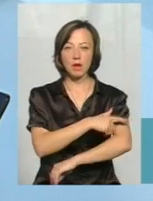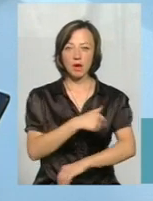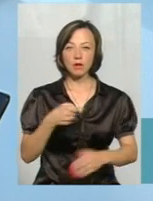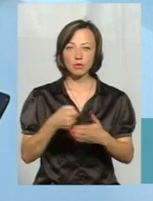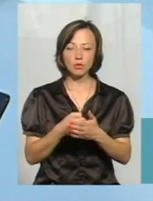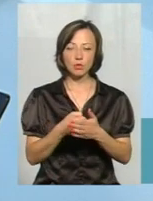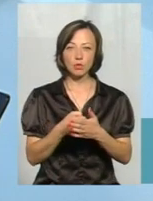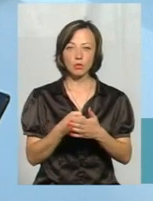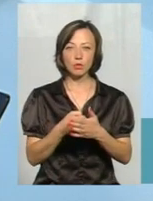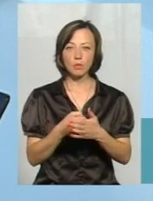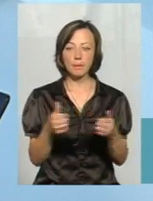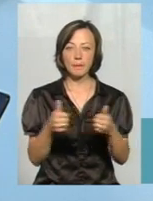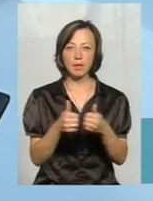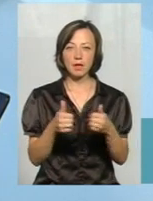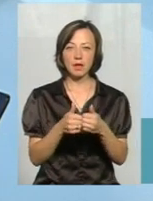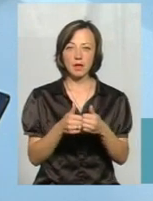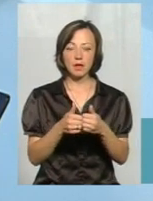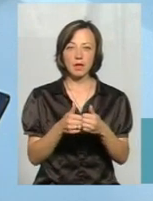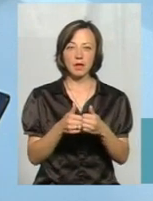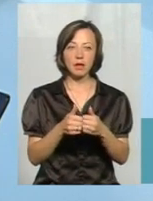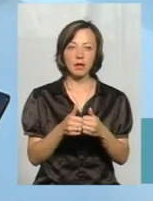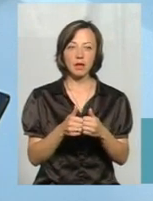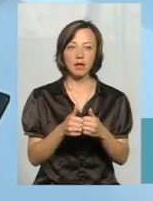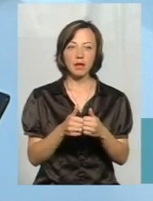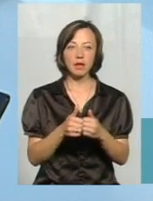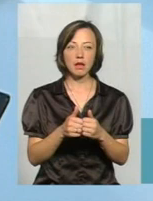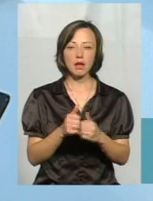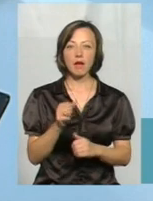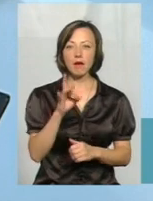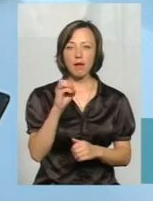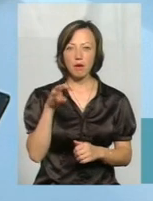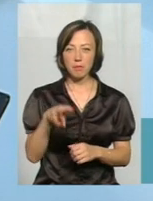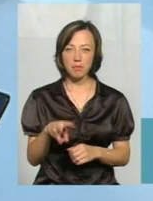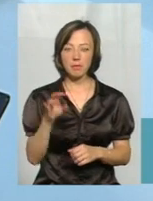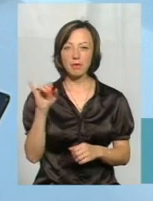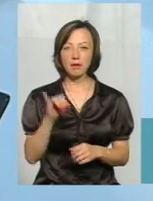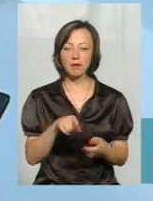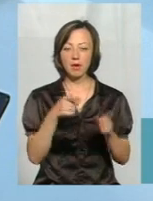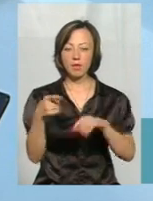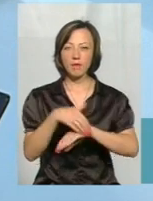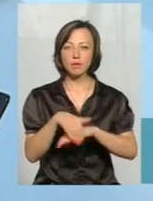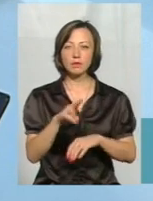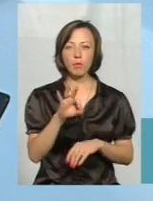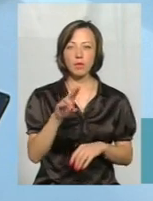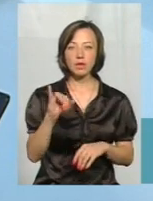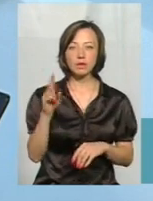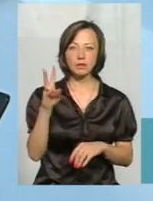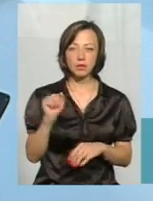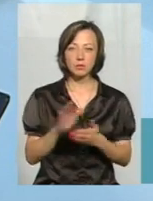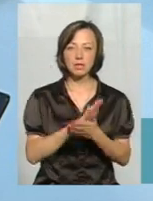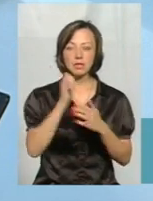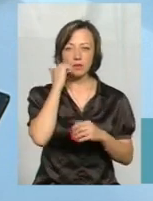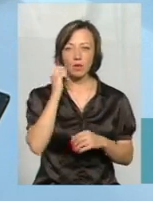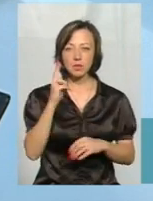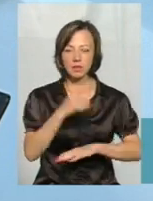сюди біля Южного підприємства електричних мереж і переходить на ту сторону. Вулицю Подільську прочистили. Прочистили